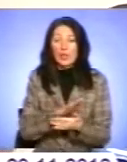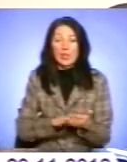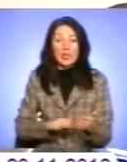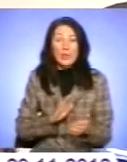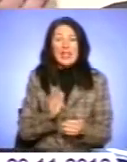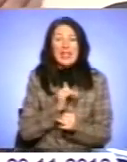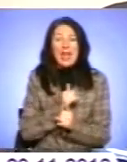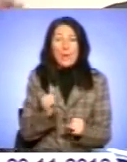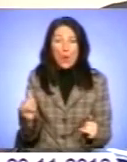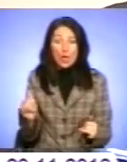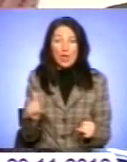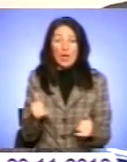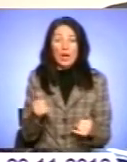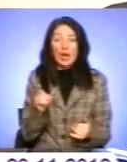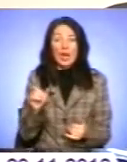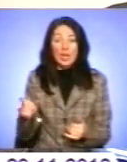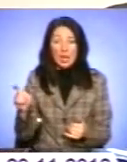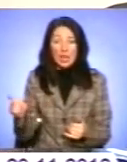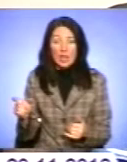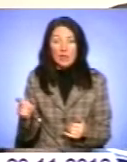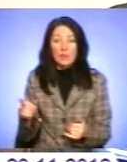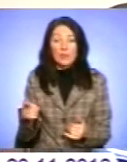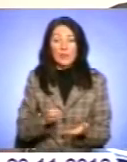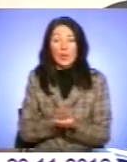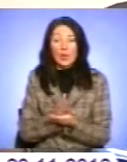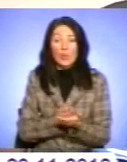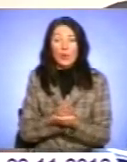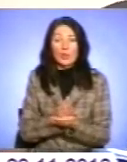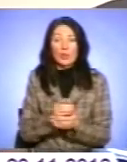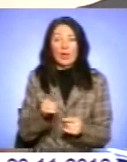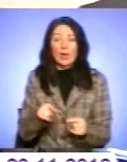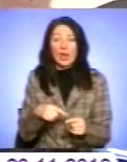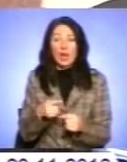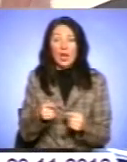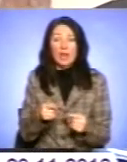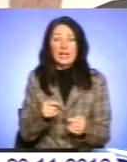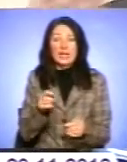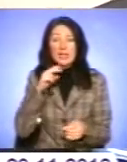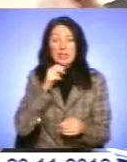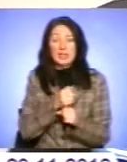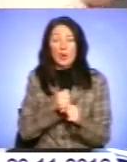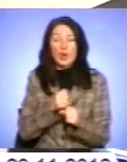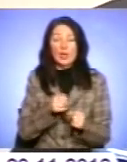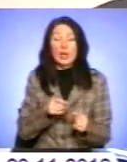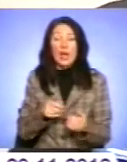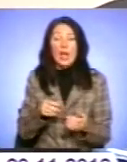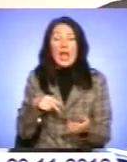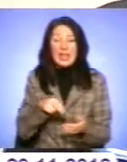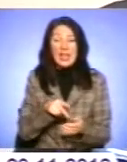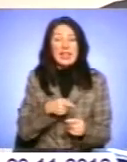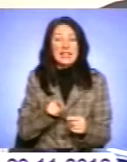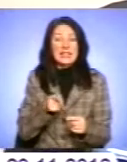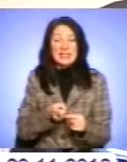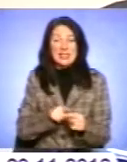бути. Житель, споживач послуги чи лікарського засобу, з цим рецептом йде в будь-яку аптеку, я це